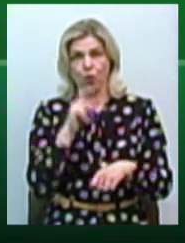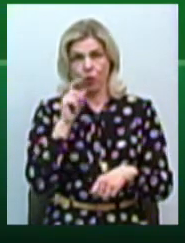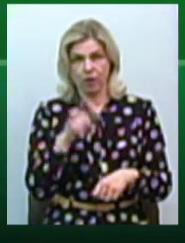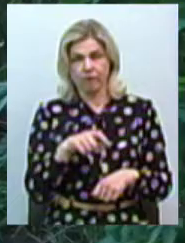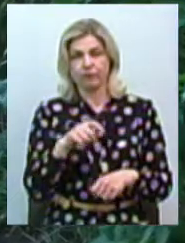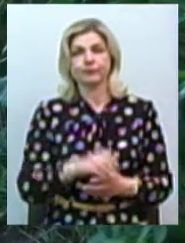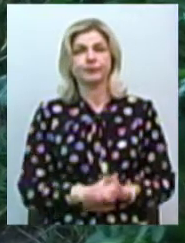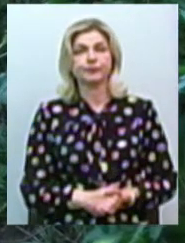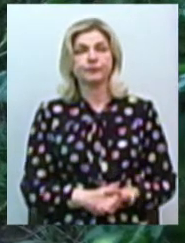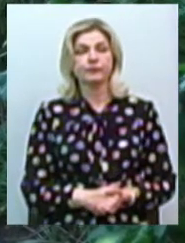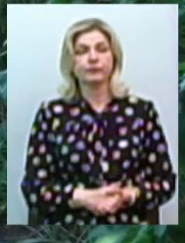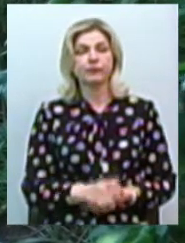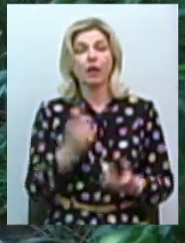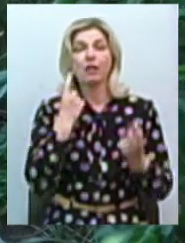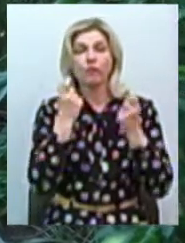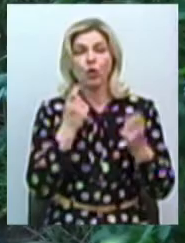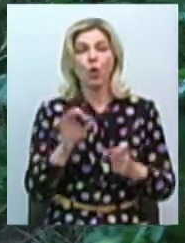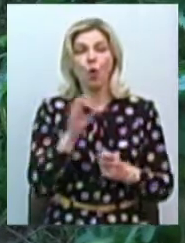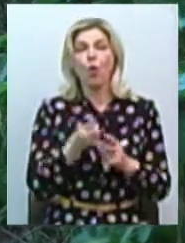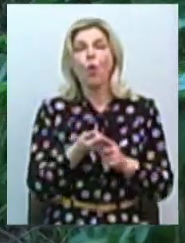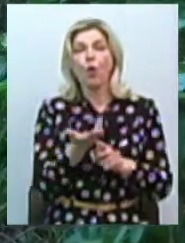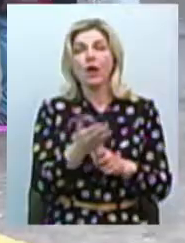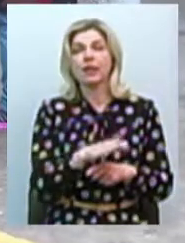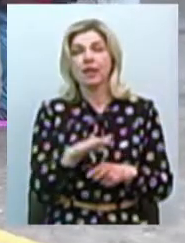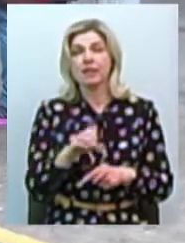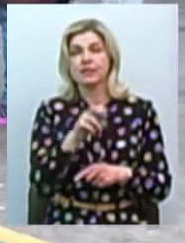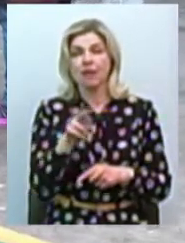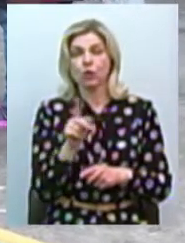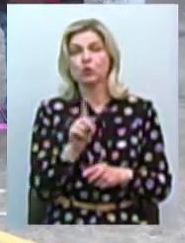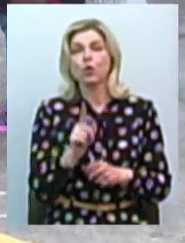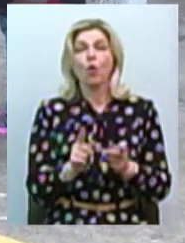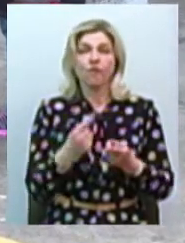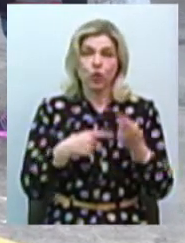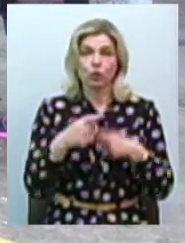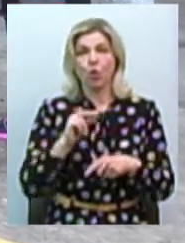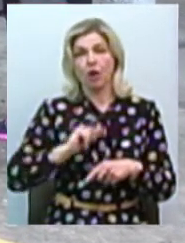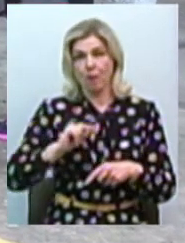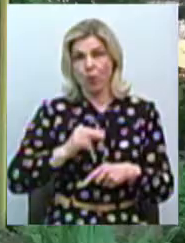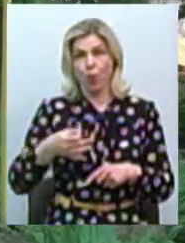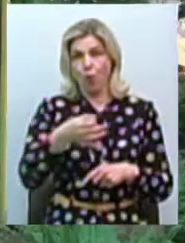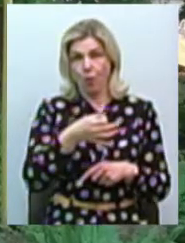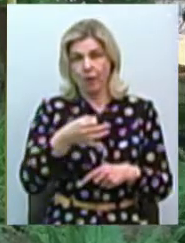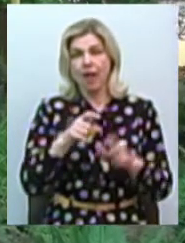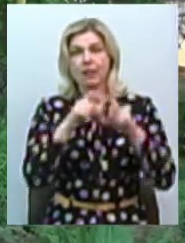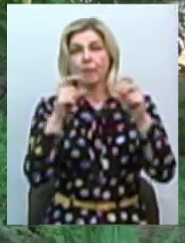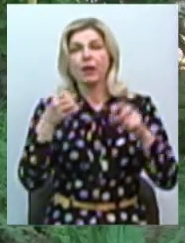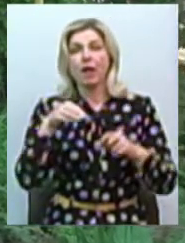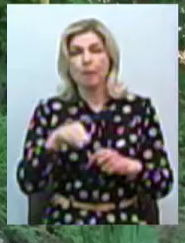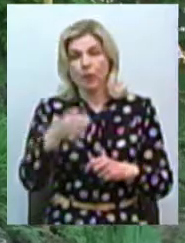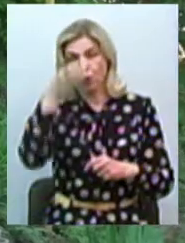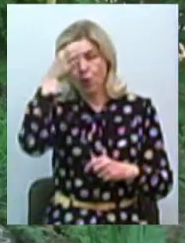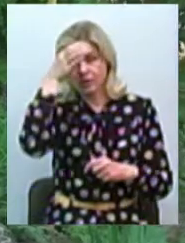Ляшком. Інформацію щодо кількості дитячих садків, які відновили свою роботу в області, в Департаменті освіти і